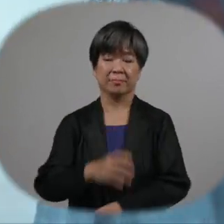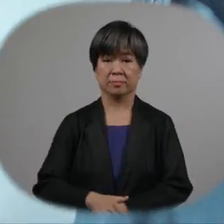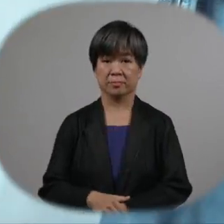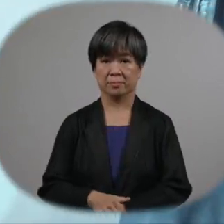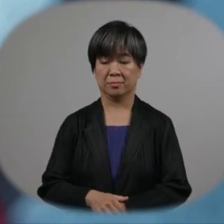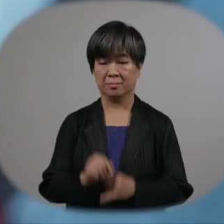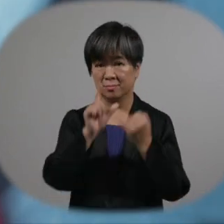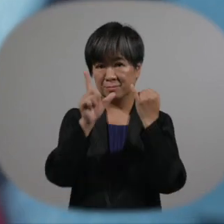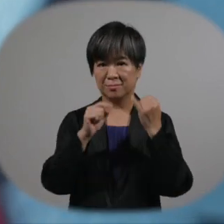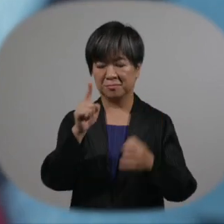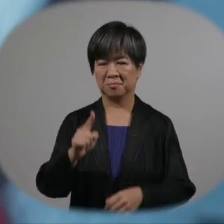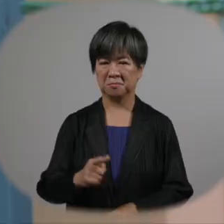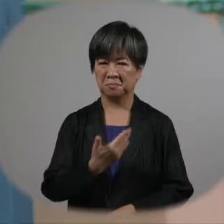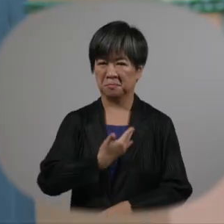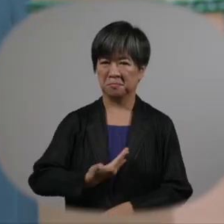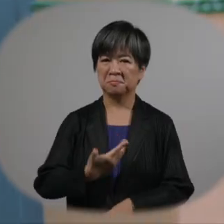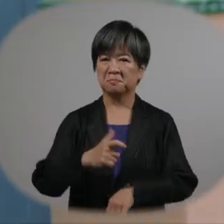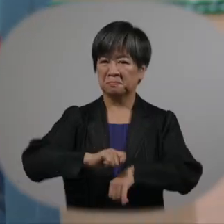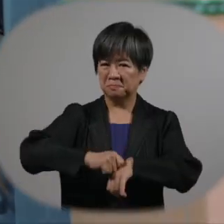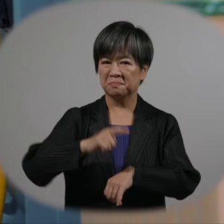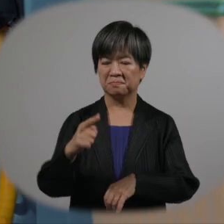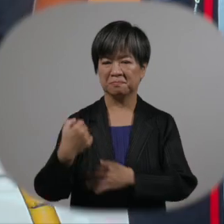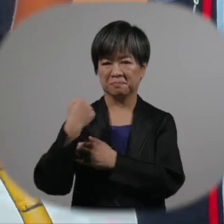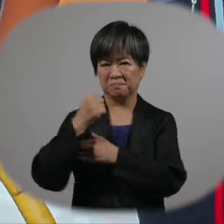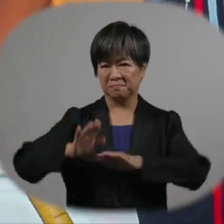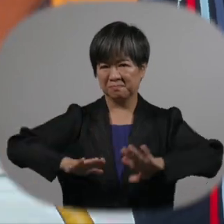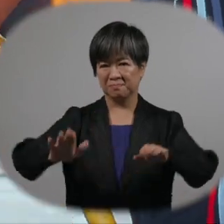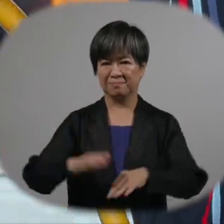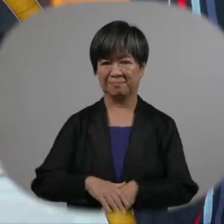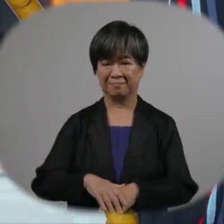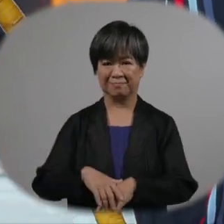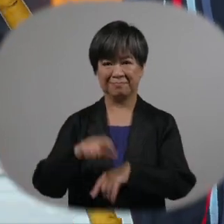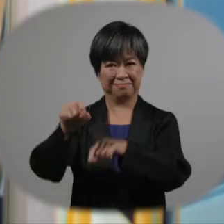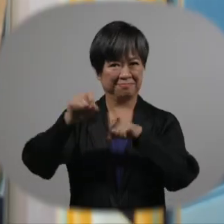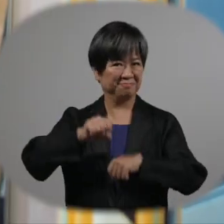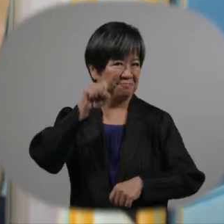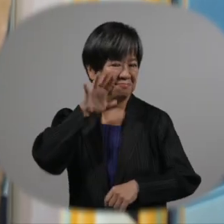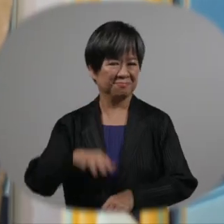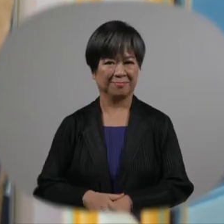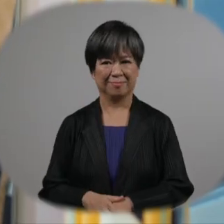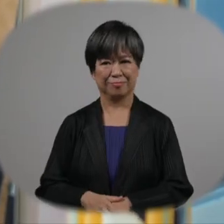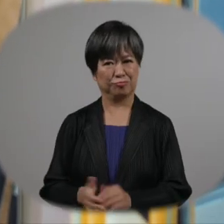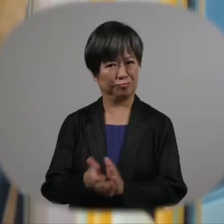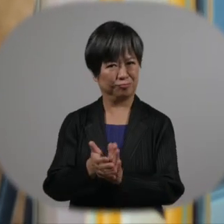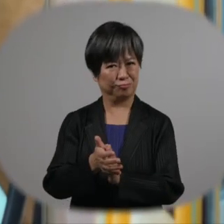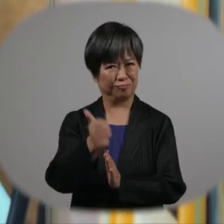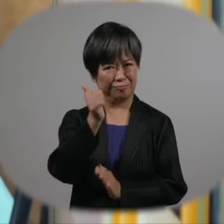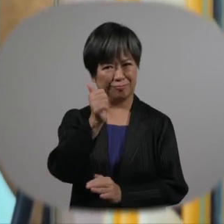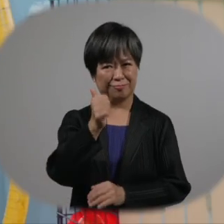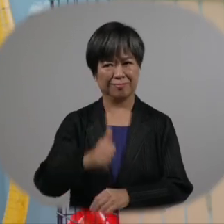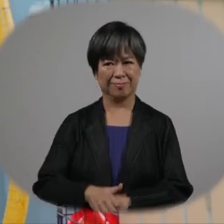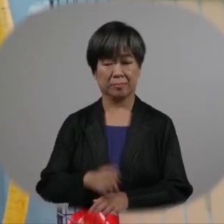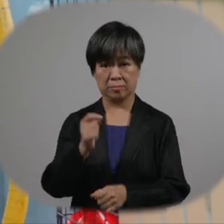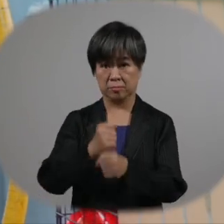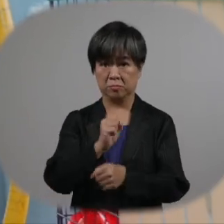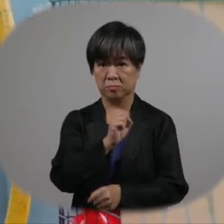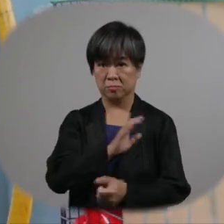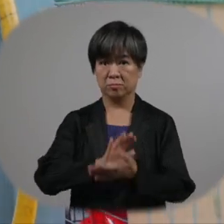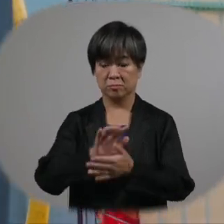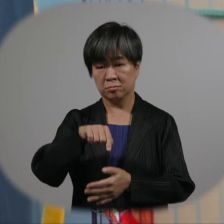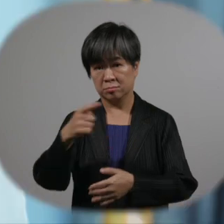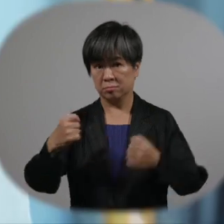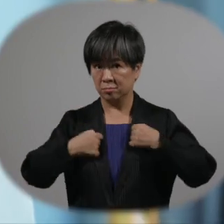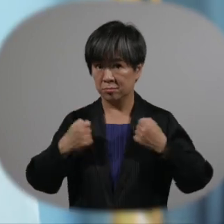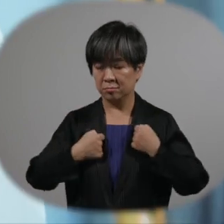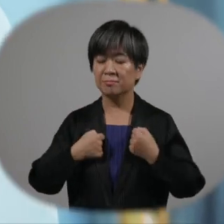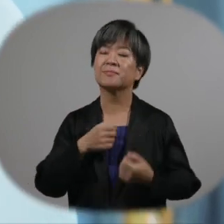是一个吃苦耐劳、奋发向上的孩子，我们大家都以她为荣呢。 哇，秀娟好棒哦！那你工作完接着就要去练